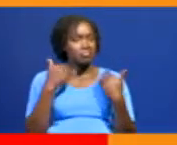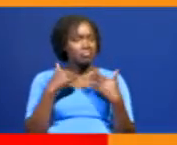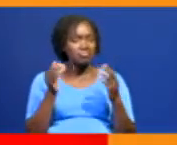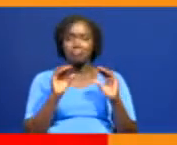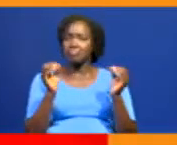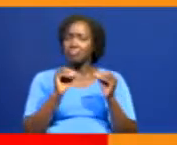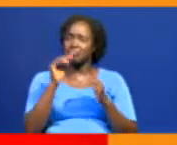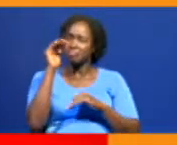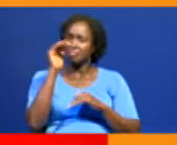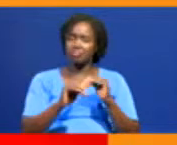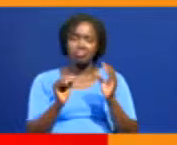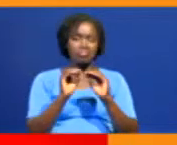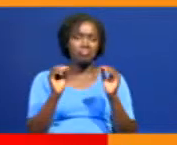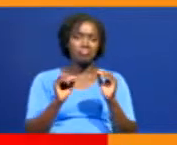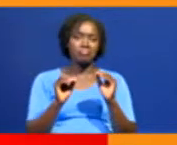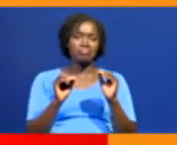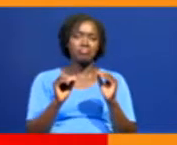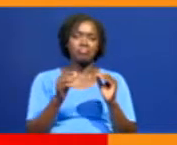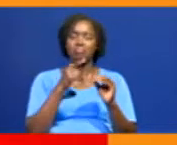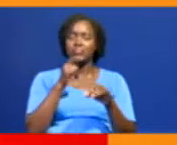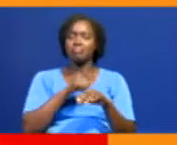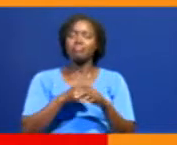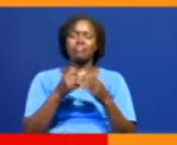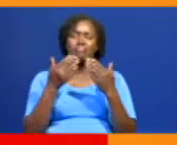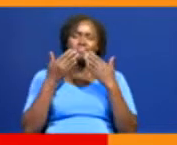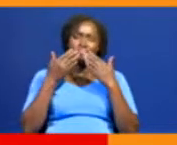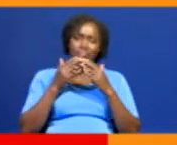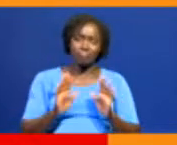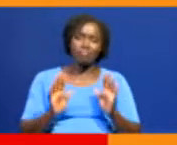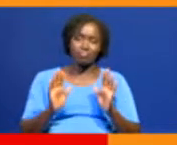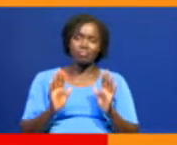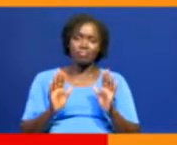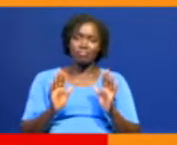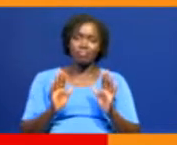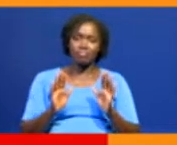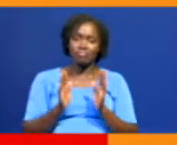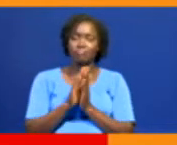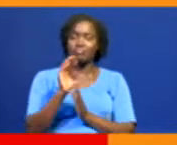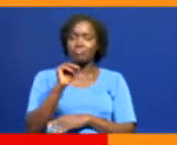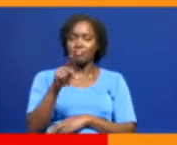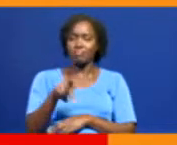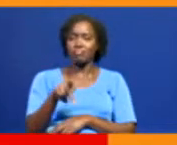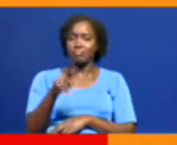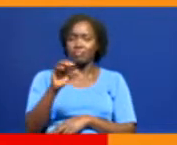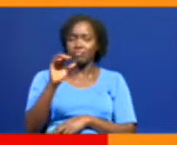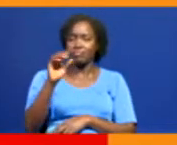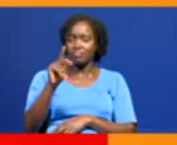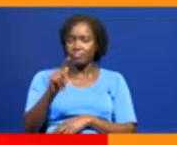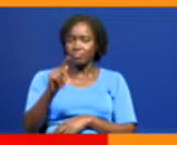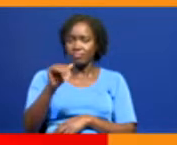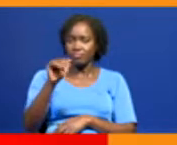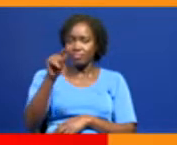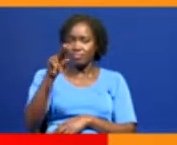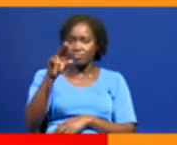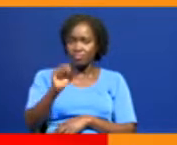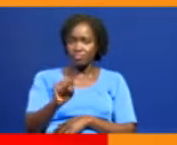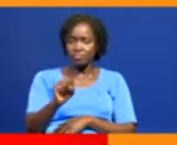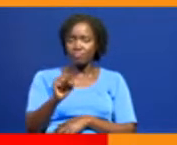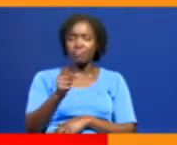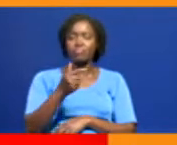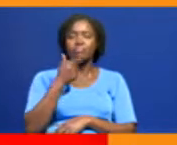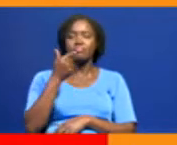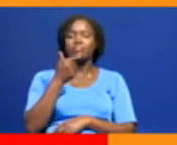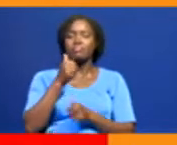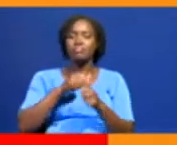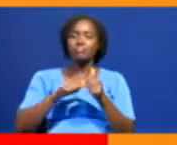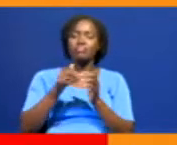ama kupunguza lolote. Naambiwa kwamba muda wetu hapa ndani umeyoyoma. Amekuwa ni mbunge wa Kacheliba, Titus Lootee. Tumekuwa tukizungumza tu